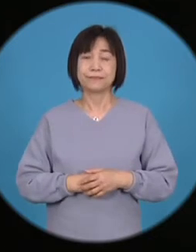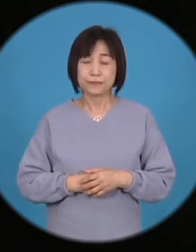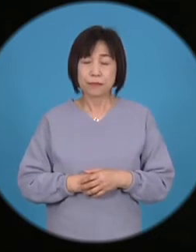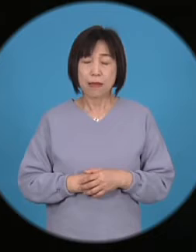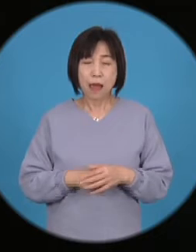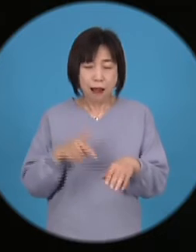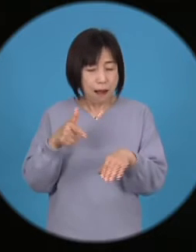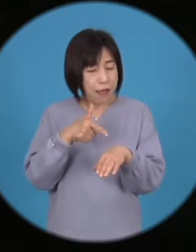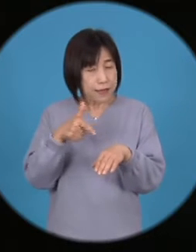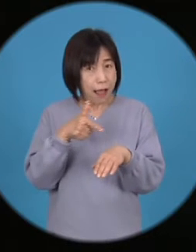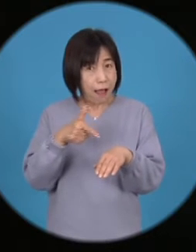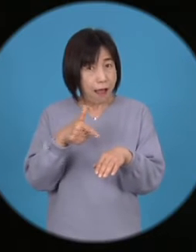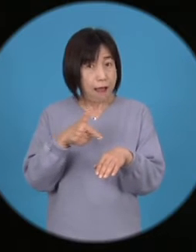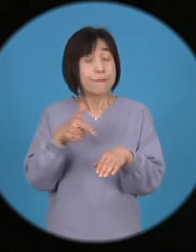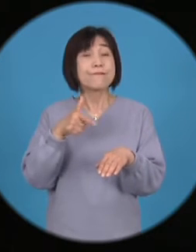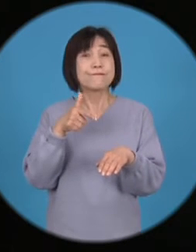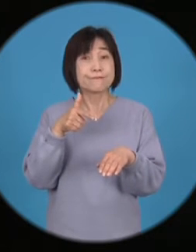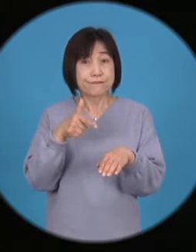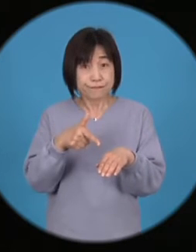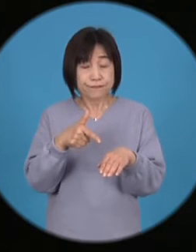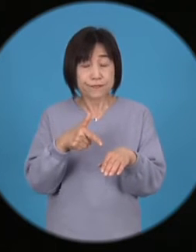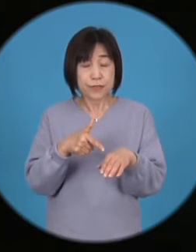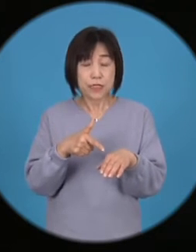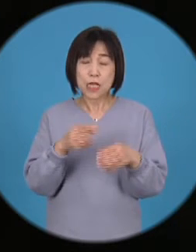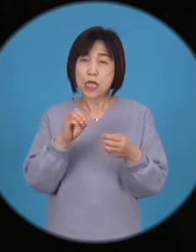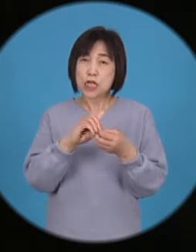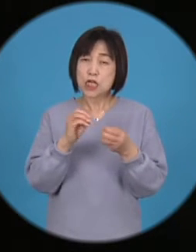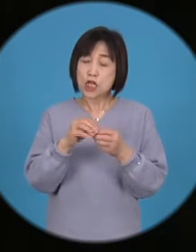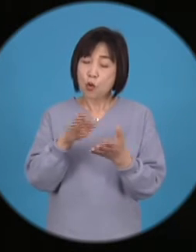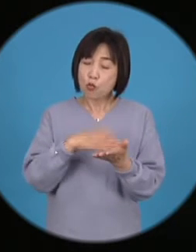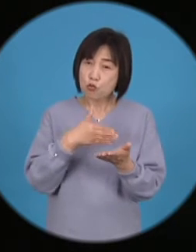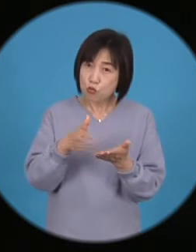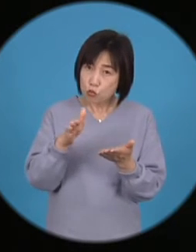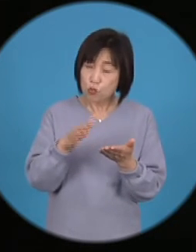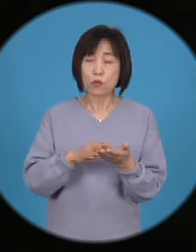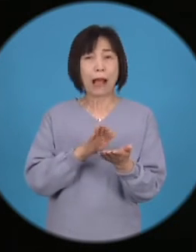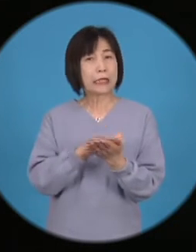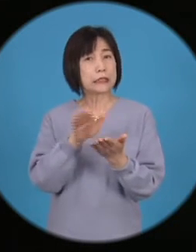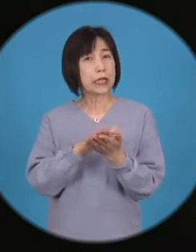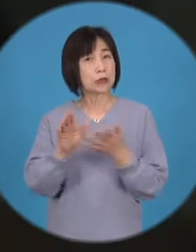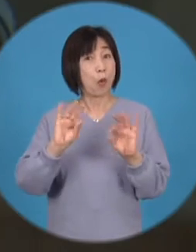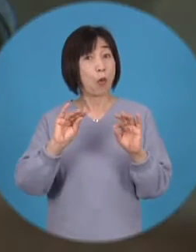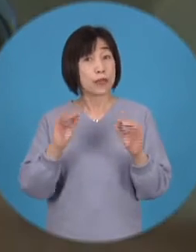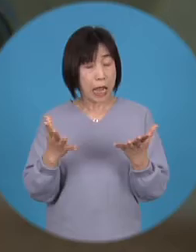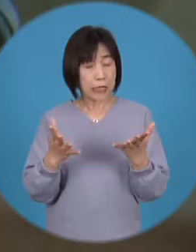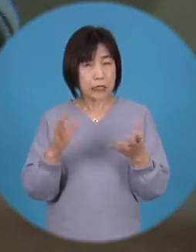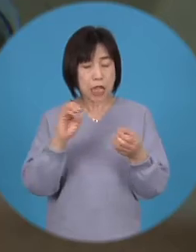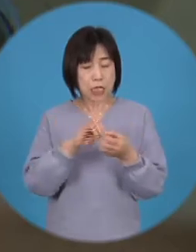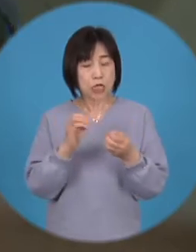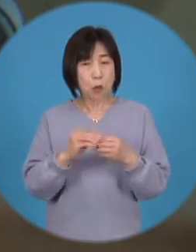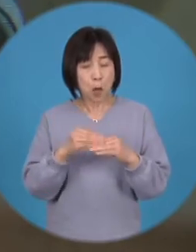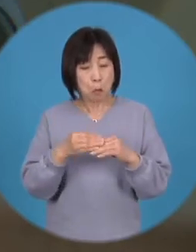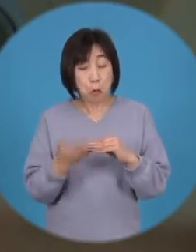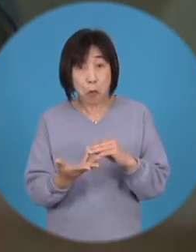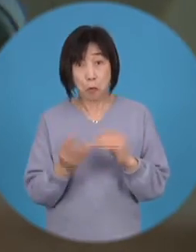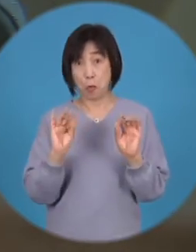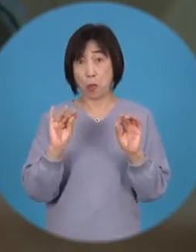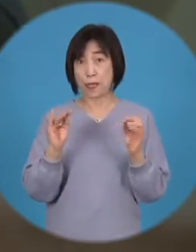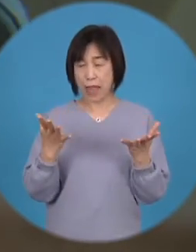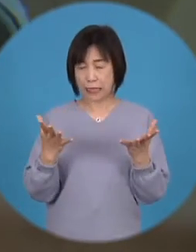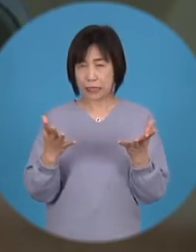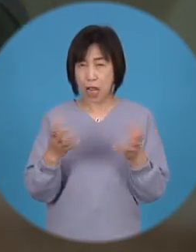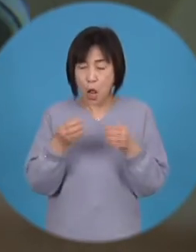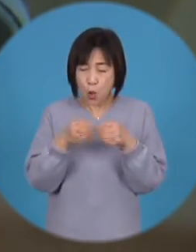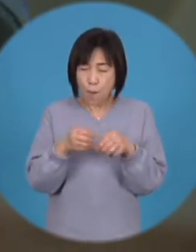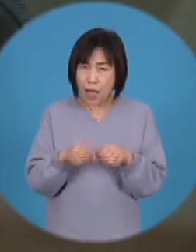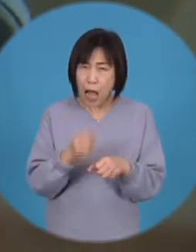ーザーを当てて加工しますので着色したり印刷したりすることもないため剥がれ落ちませんし、微細な加